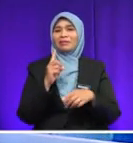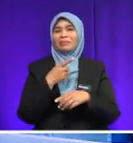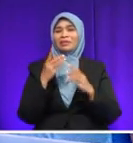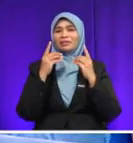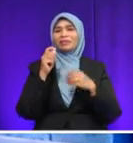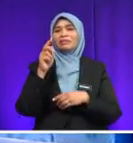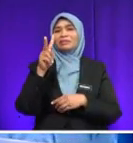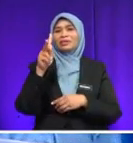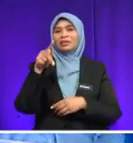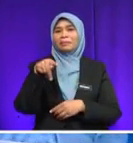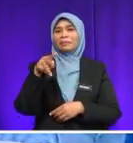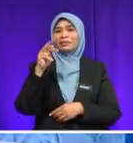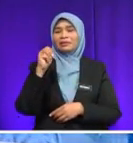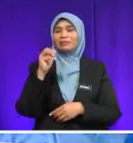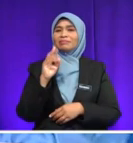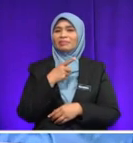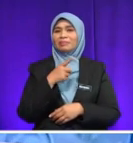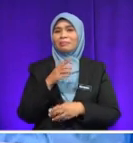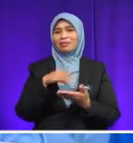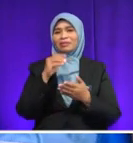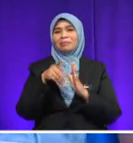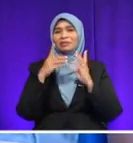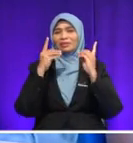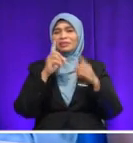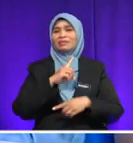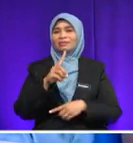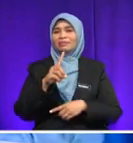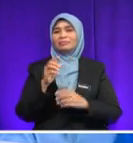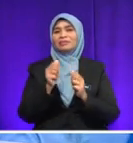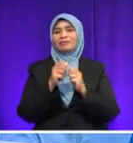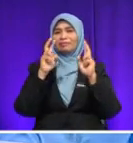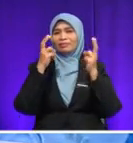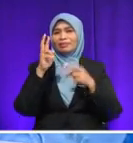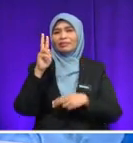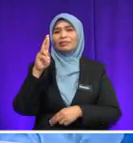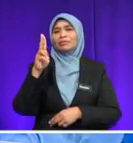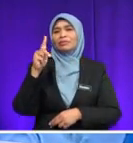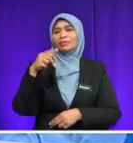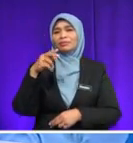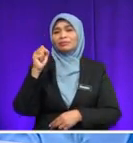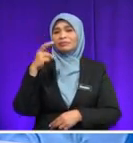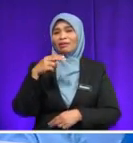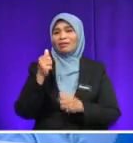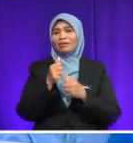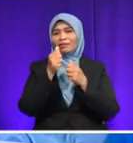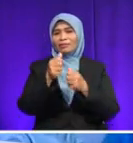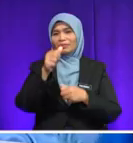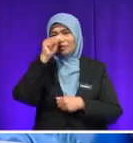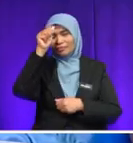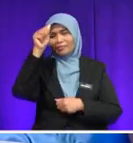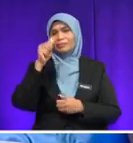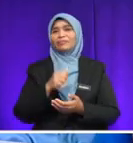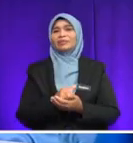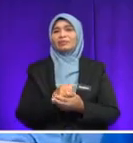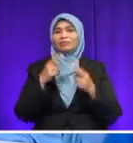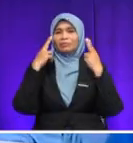hari ini kita belajar mengenai mata pelajaran Pendidikan Islam dengan topik rukhsah Anugerah daripada Allah subhanahu wa ta'ala